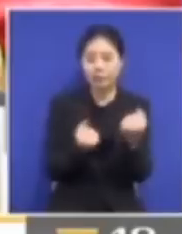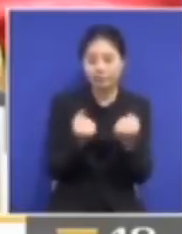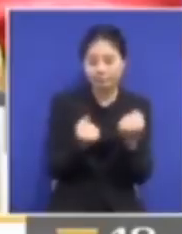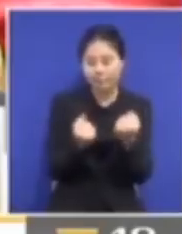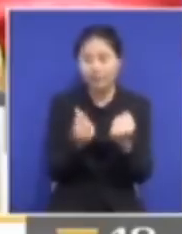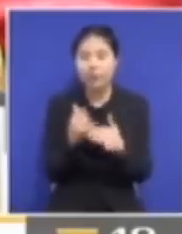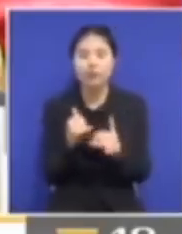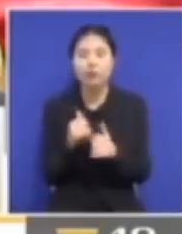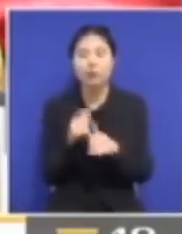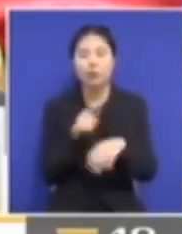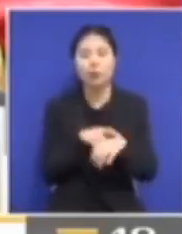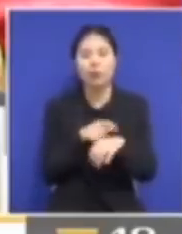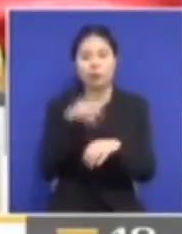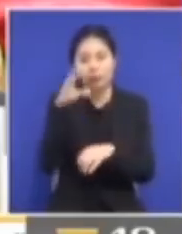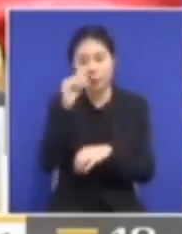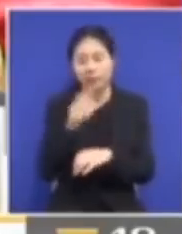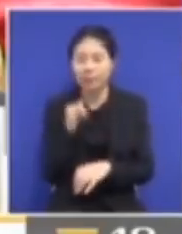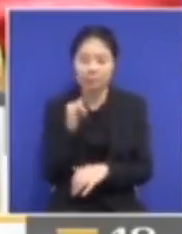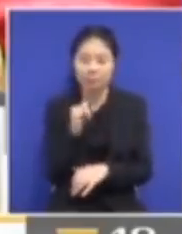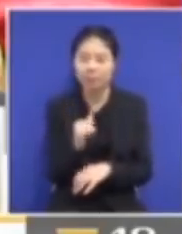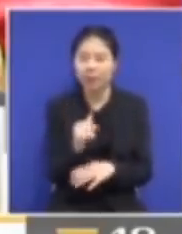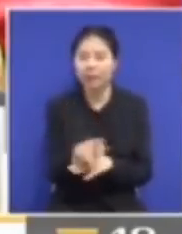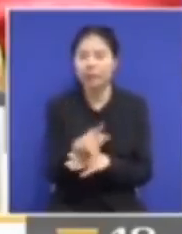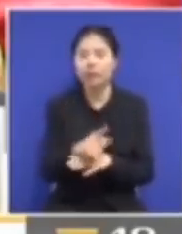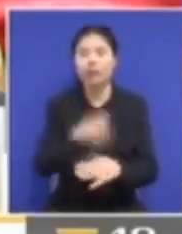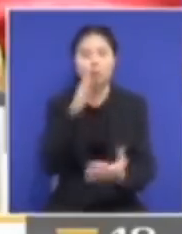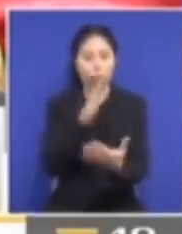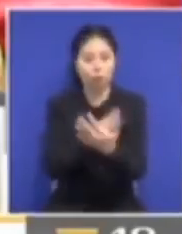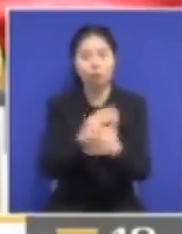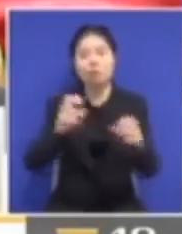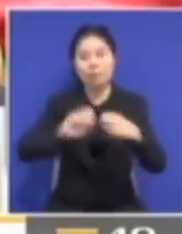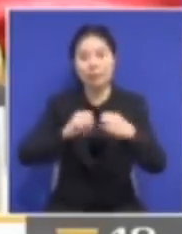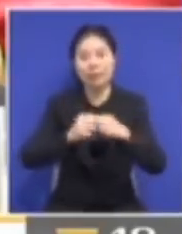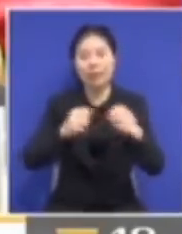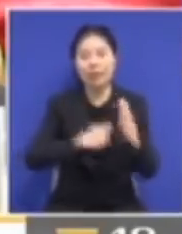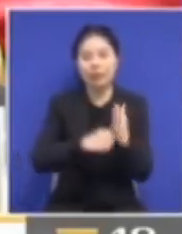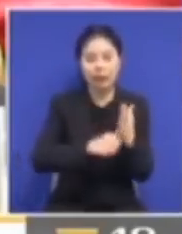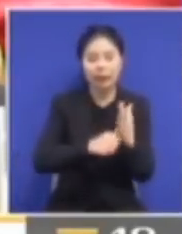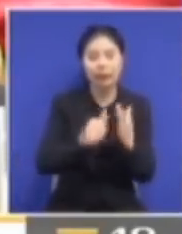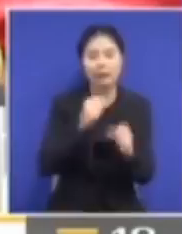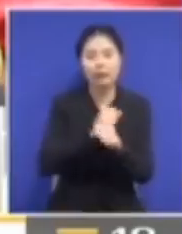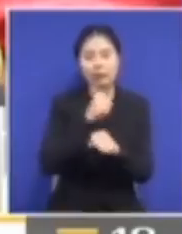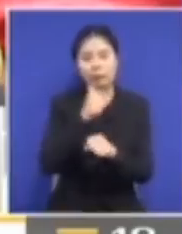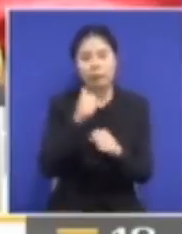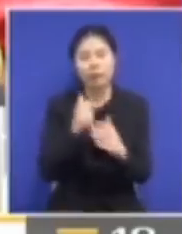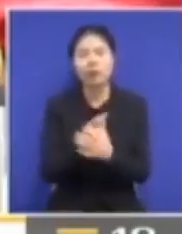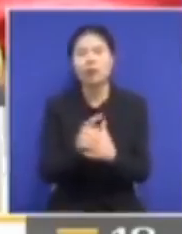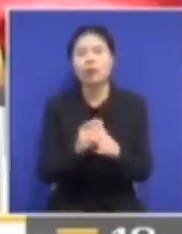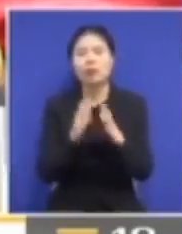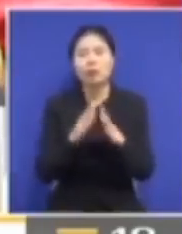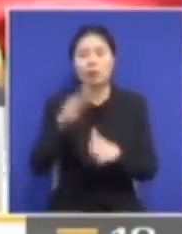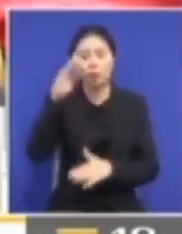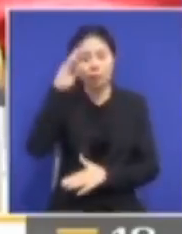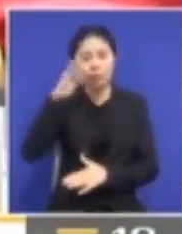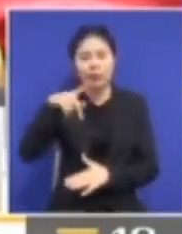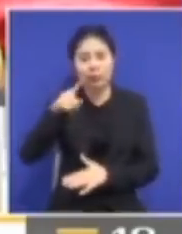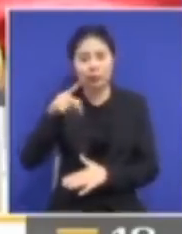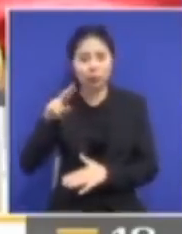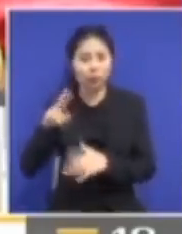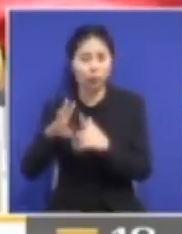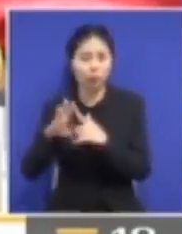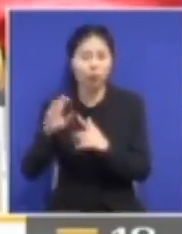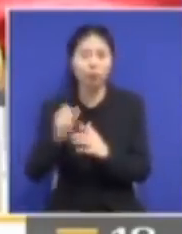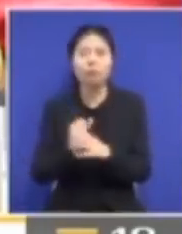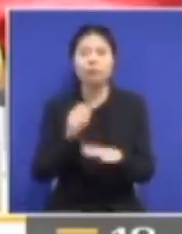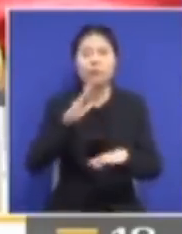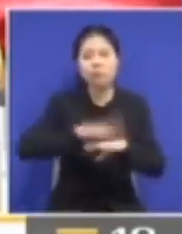นะครับนี่คือความจริงนะครับจะชี้ให้เห็นว่าคุณประยุทธ์เนี่ยไม่มีความสามารถหรอกครับในการที่จะปฏิบัติหน้า